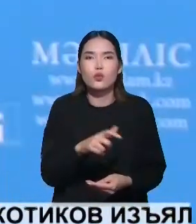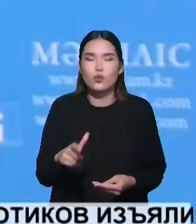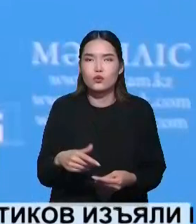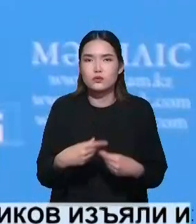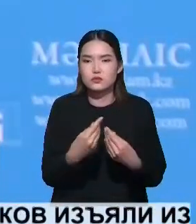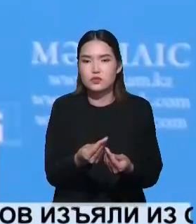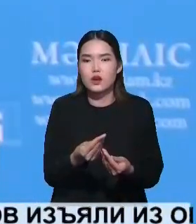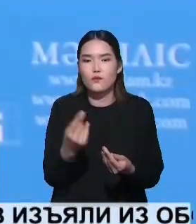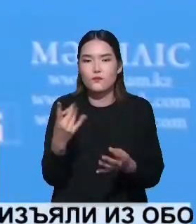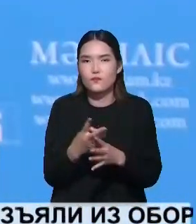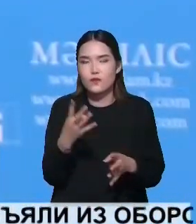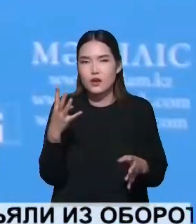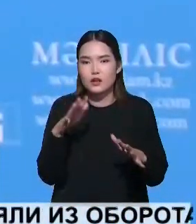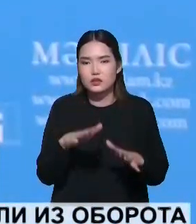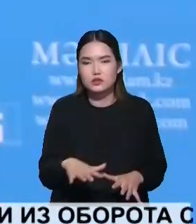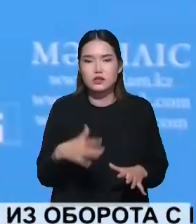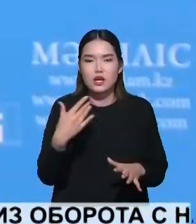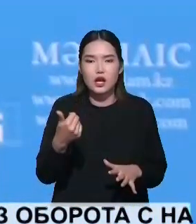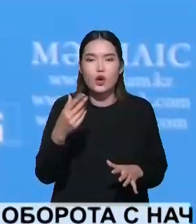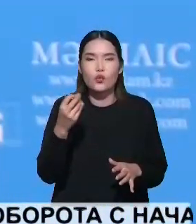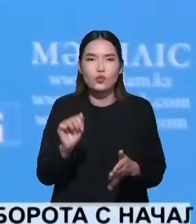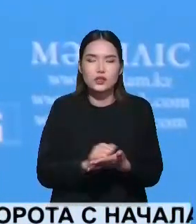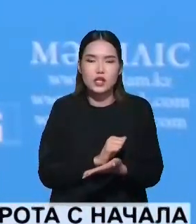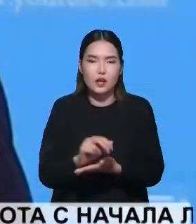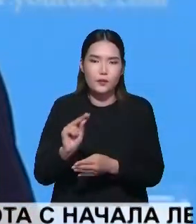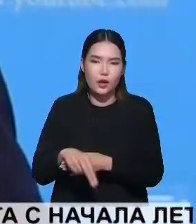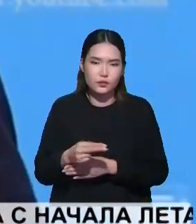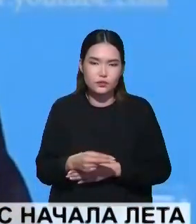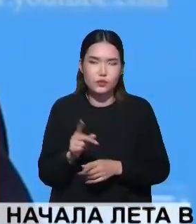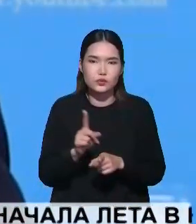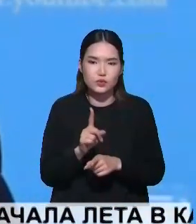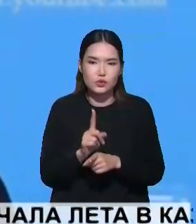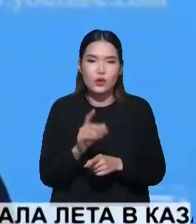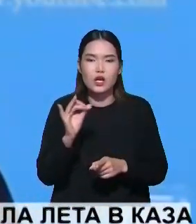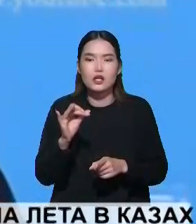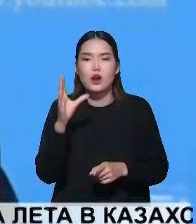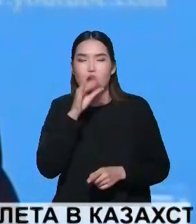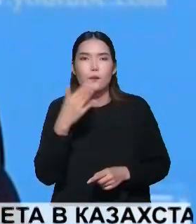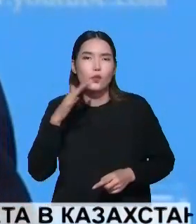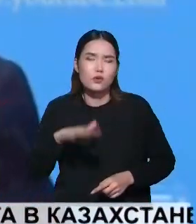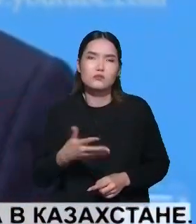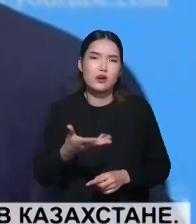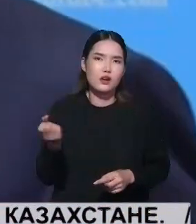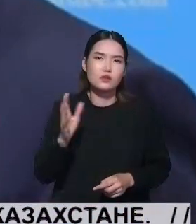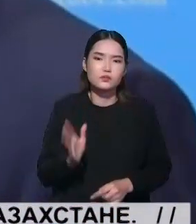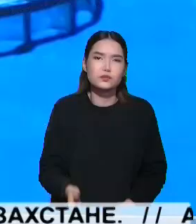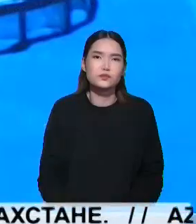мы еще одну категорию ввели, это вдовы и вдовцы. Они тоже включили отдельную категорию.